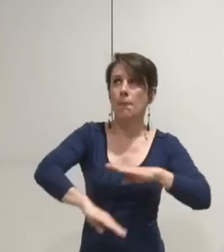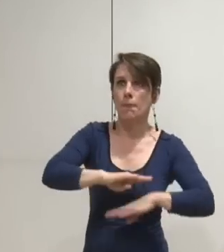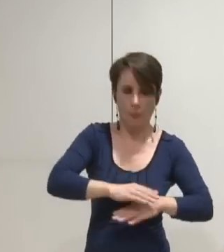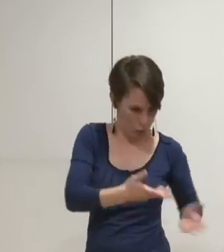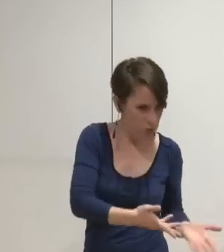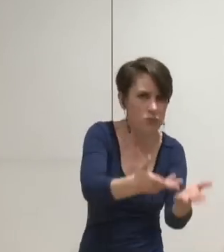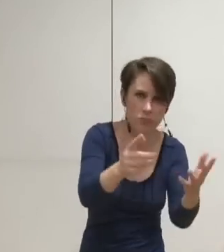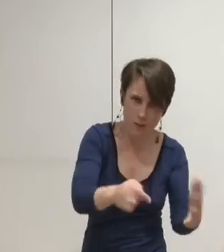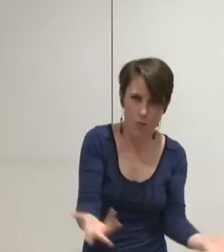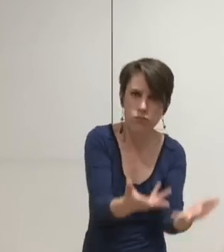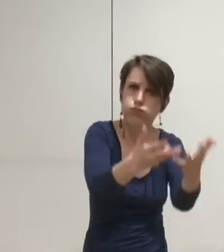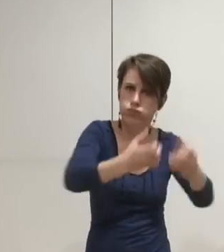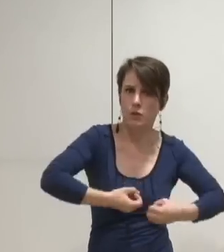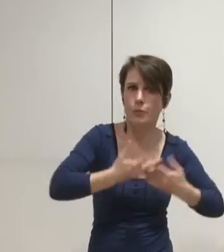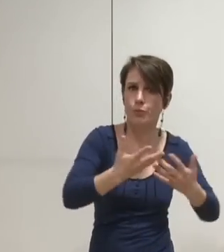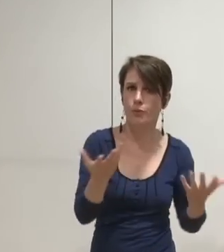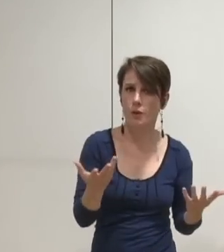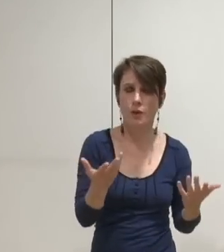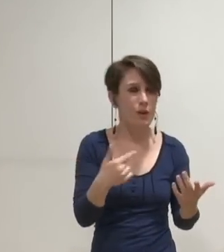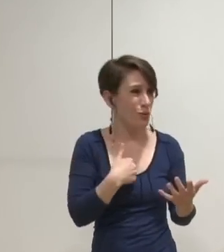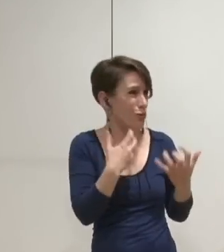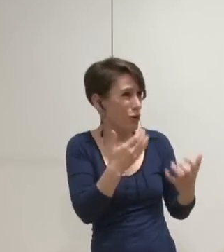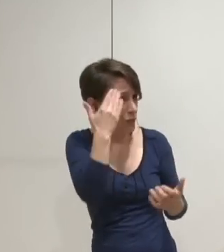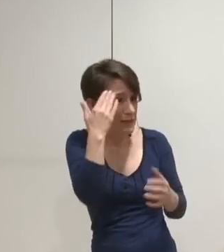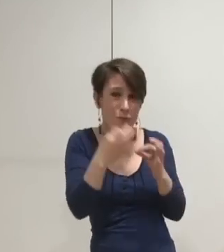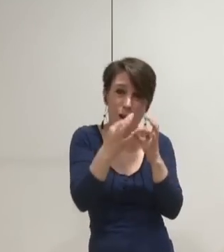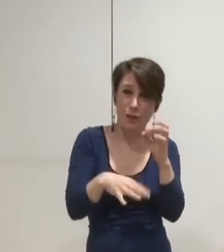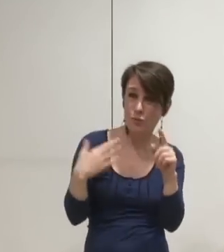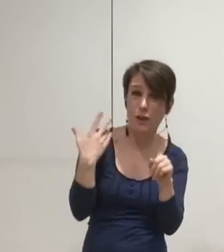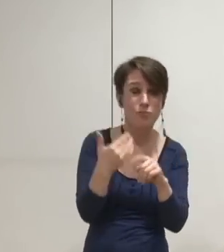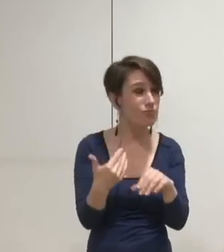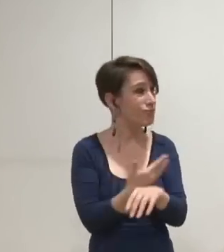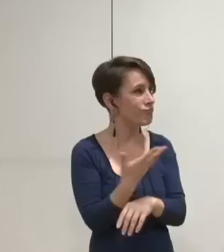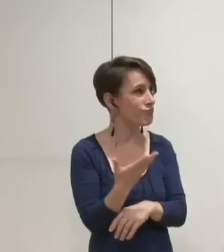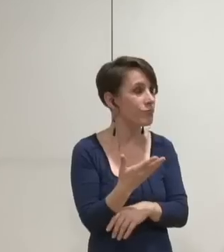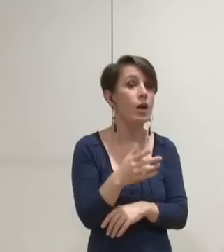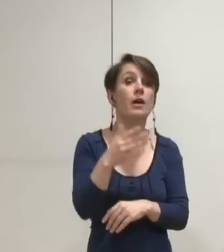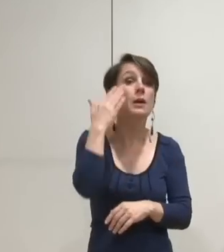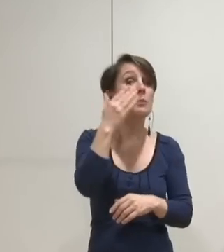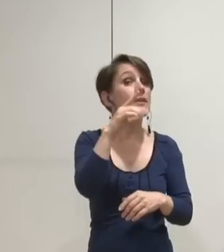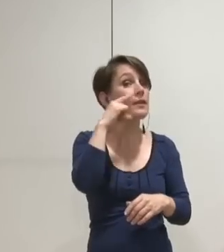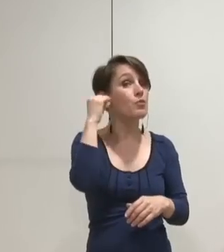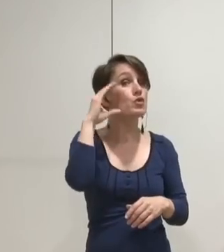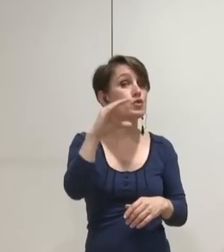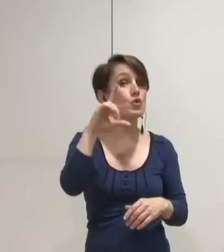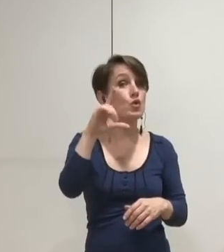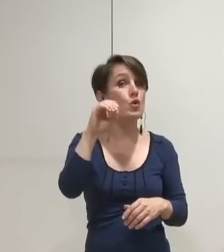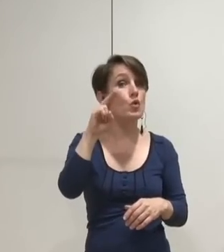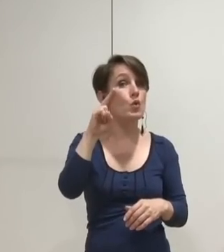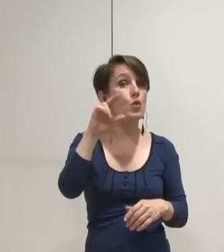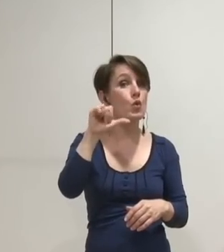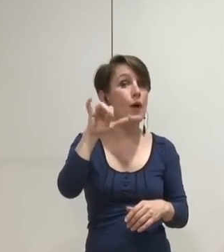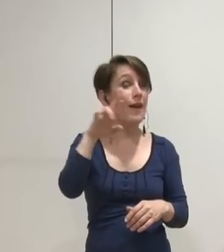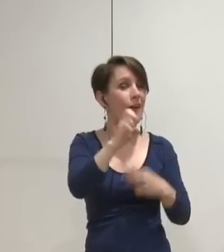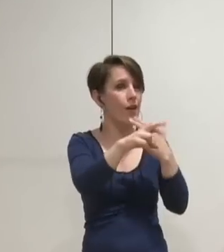où vous en êtes et je demanderai en même temps si c'est Monsieur clouer qui me répond que de me préciser